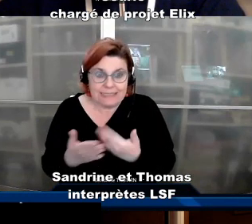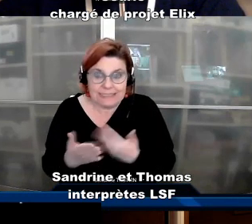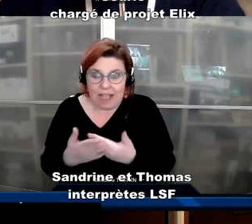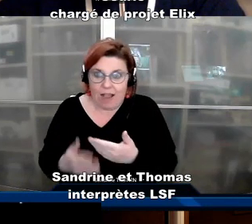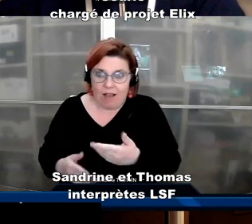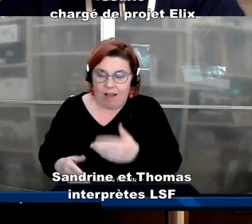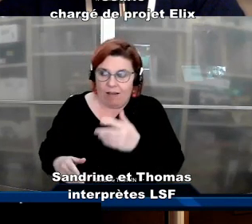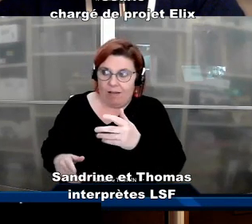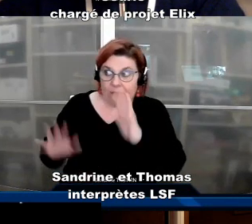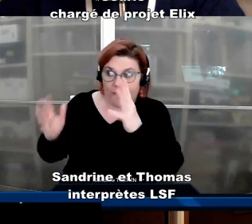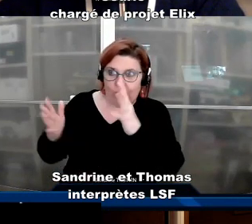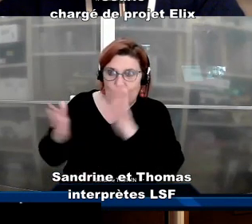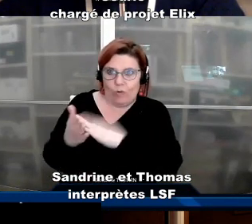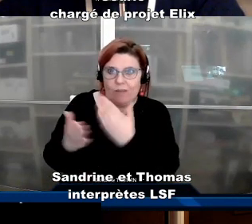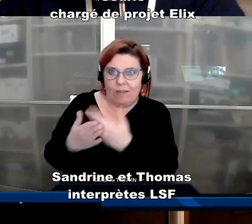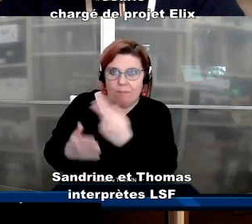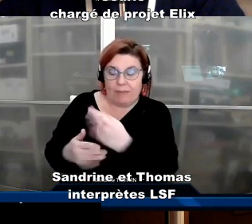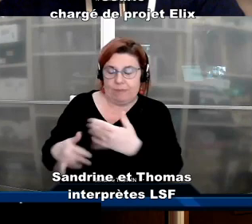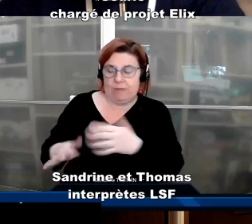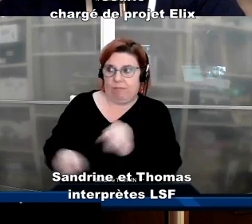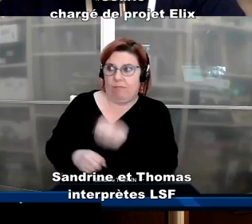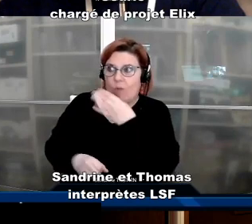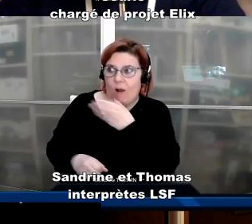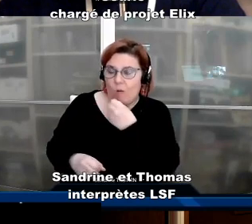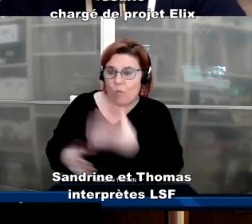chapeau, vraiment bravo, parce que là, c'est impressionnant.